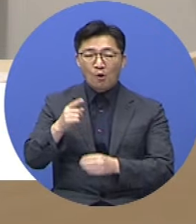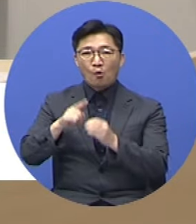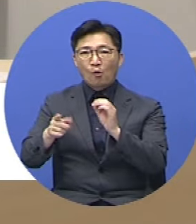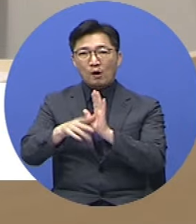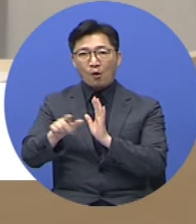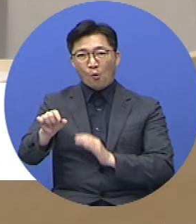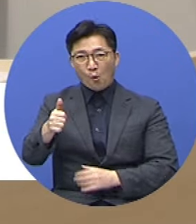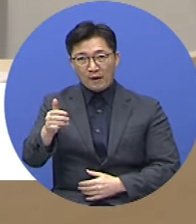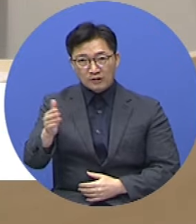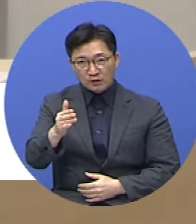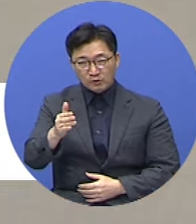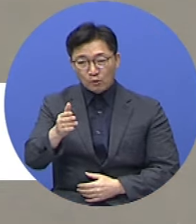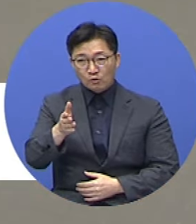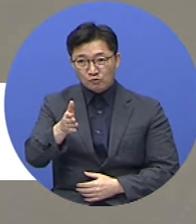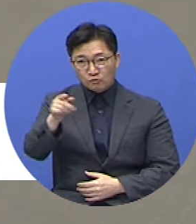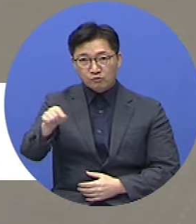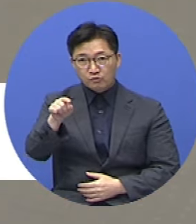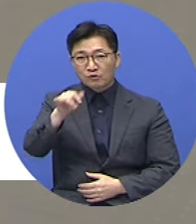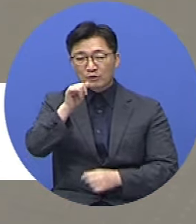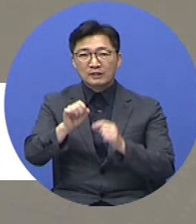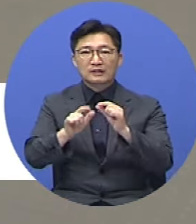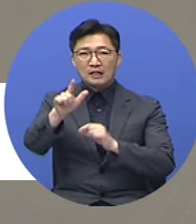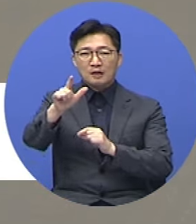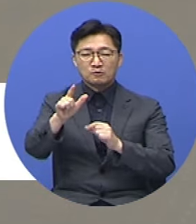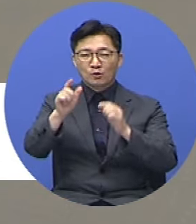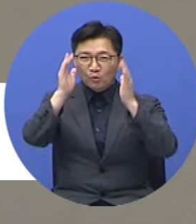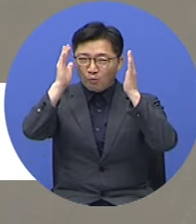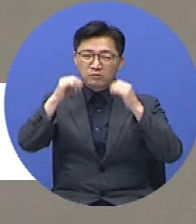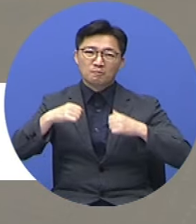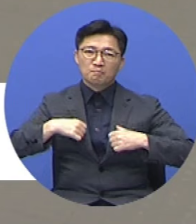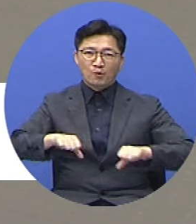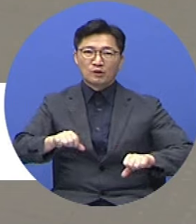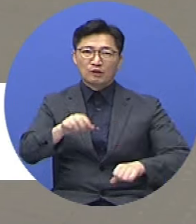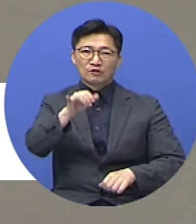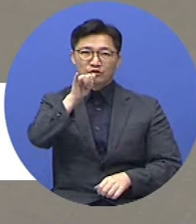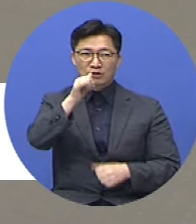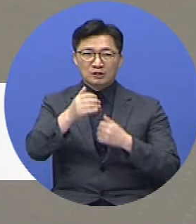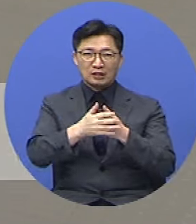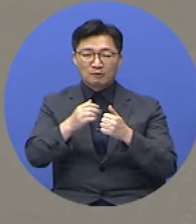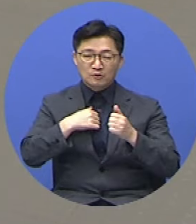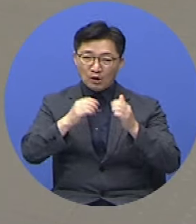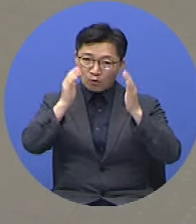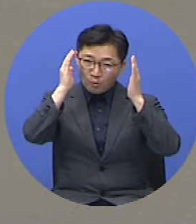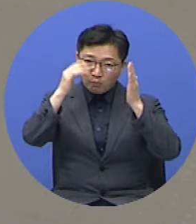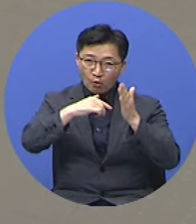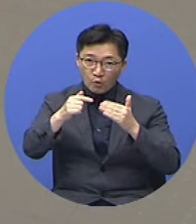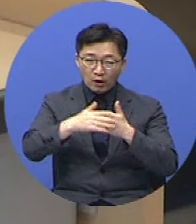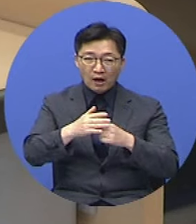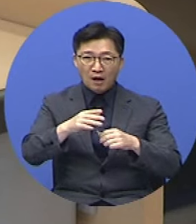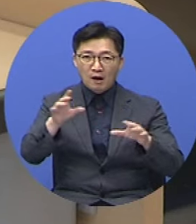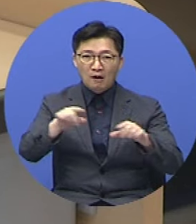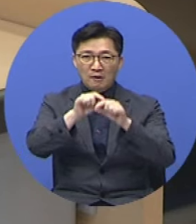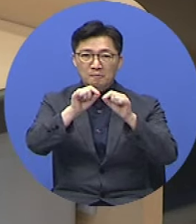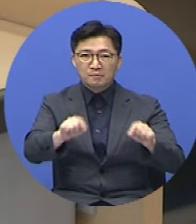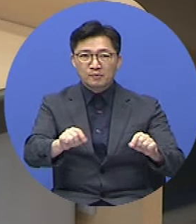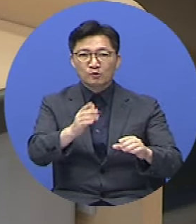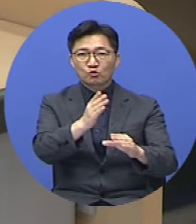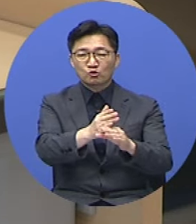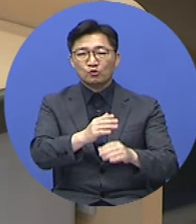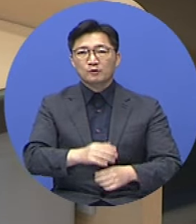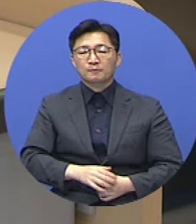560여명의 정원 가운데 대부분이 수업을 거부하고 있어 학사 과정이 멈춰 있는 상황입니다